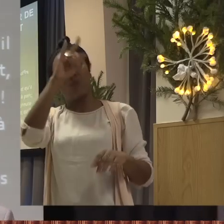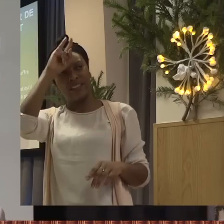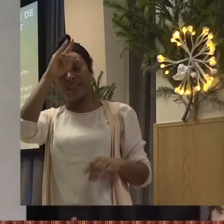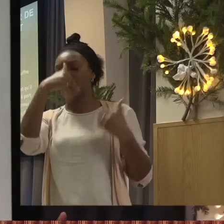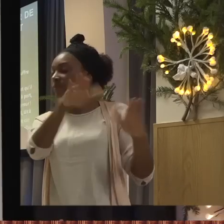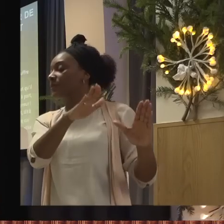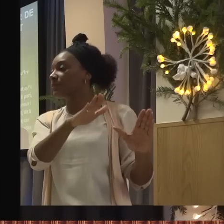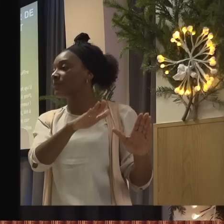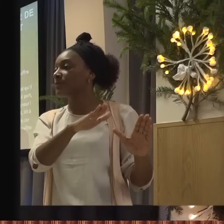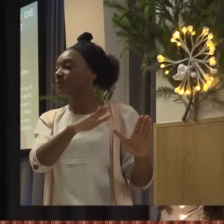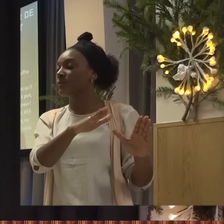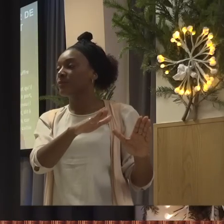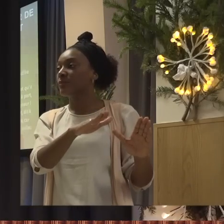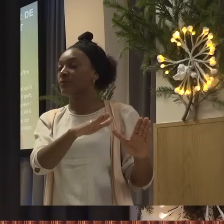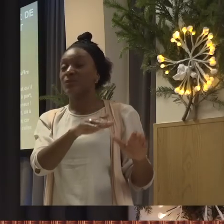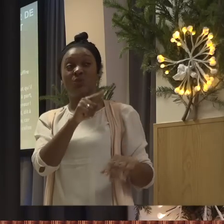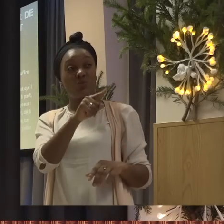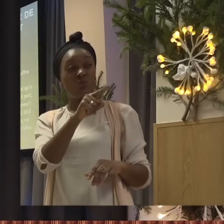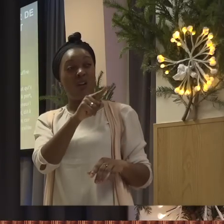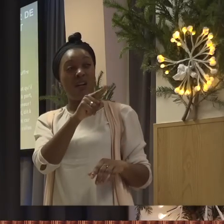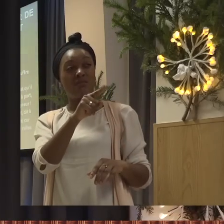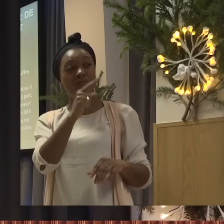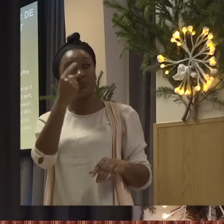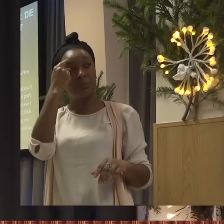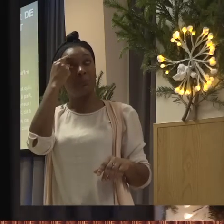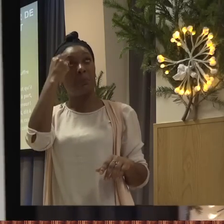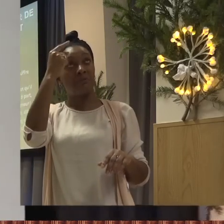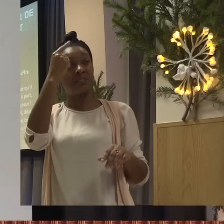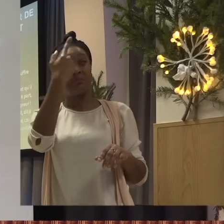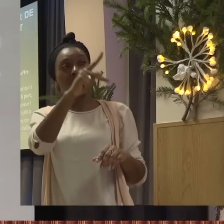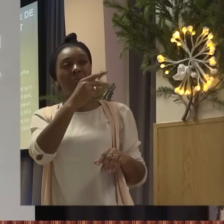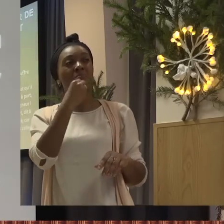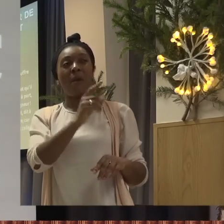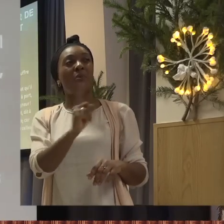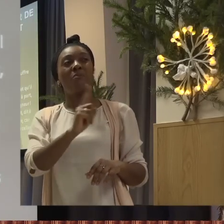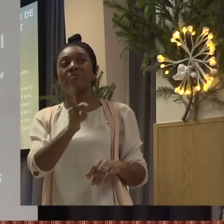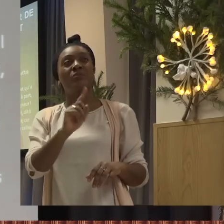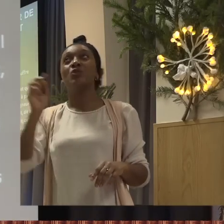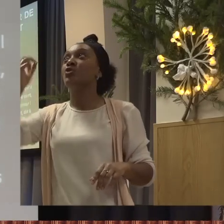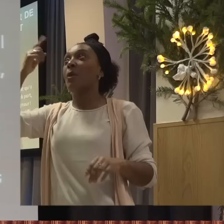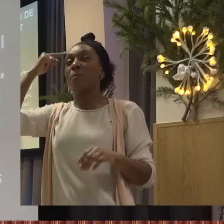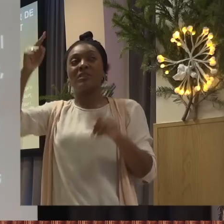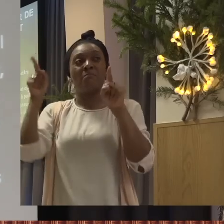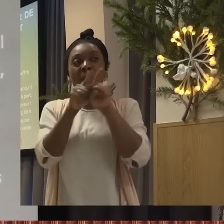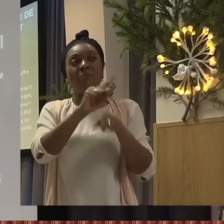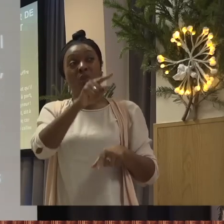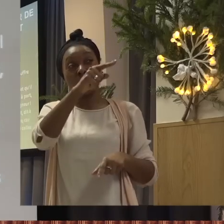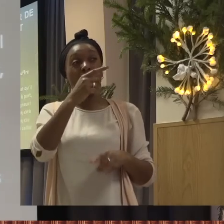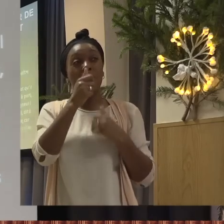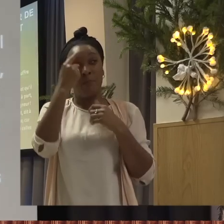Tu mets en scandale, car tes pensées ne sont pas les pensées de Dieu, mais celles des